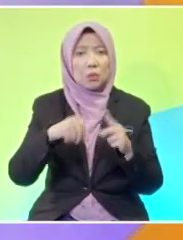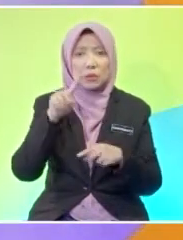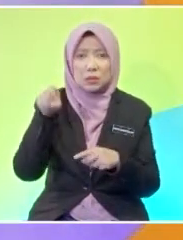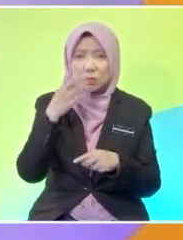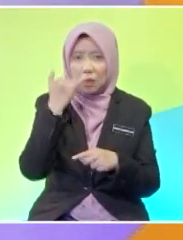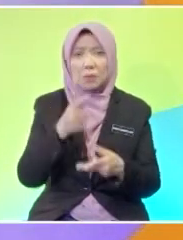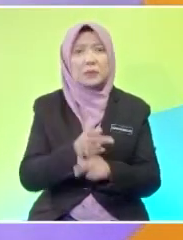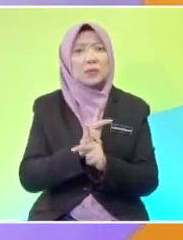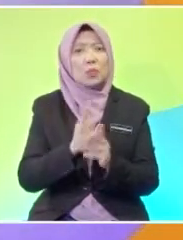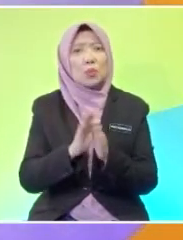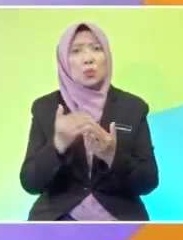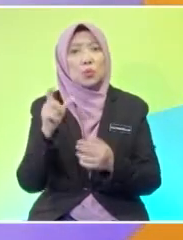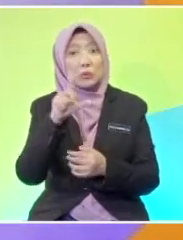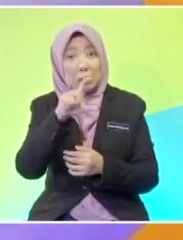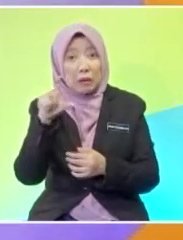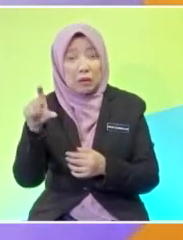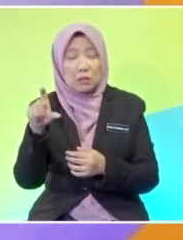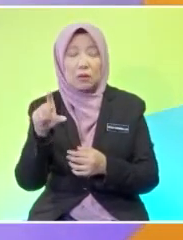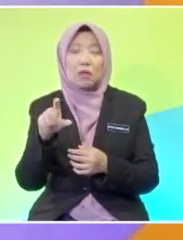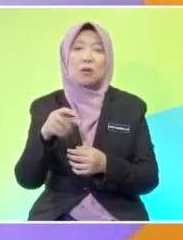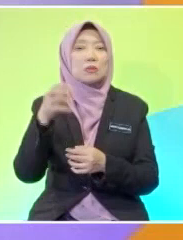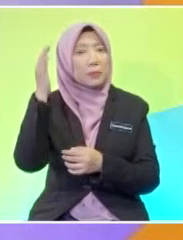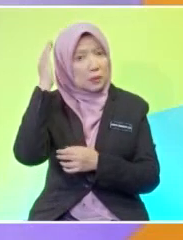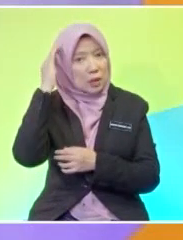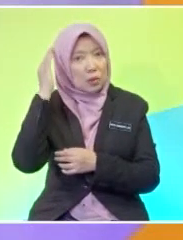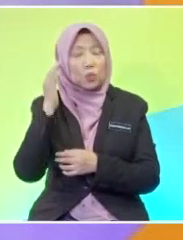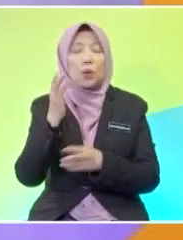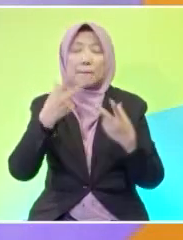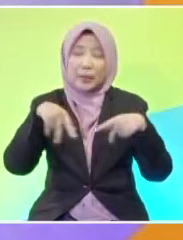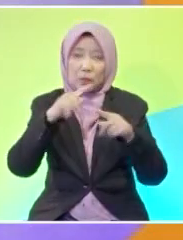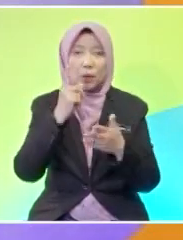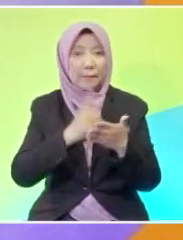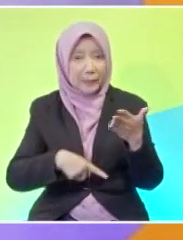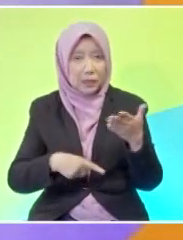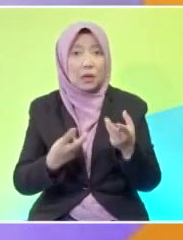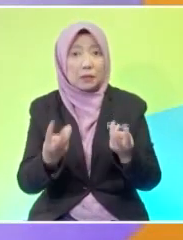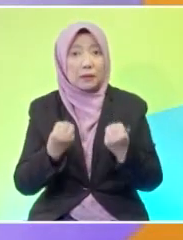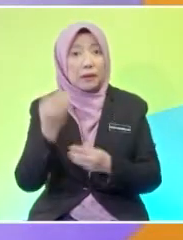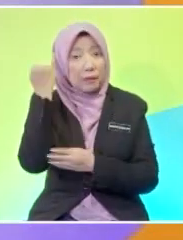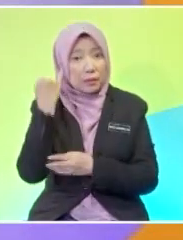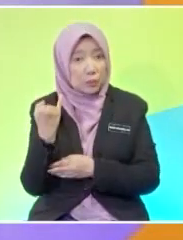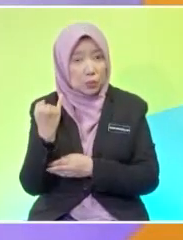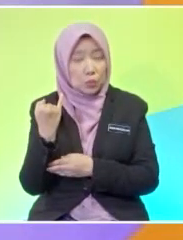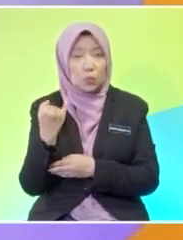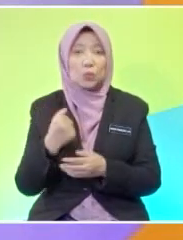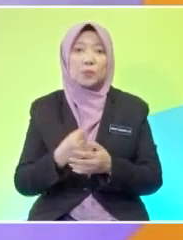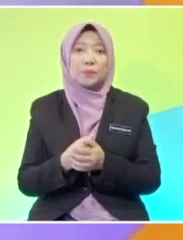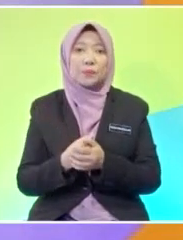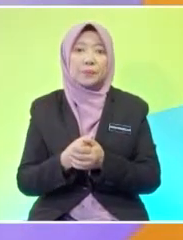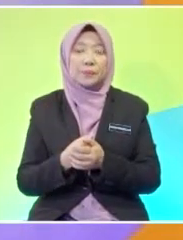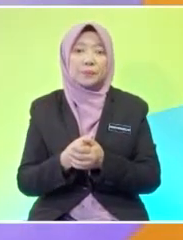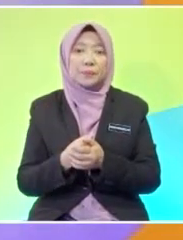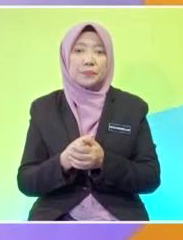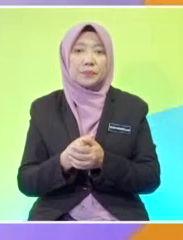tebal-tebal karena dia ada tahu dia sedang apa yang dia pelukan dia inginkan ilmu ya dalam mesin yang sama